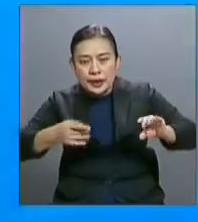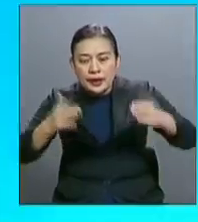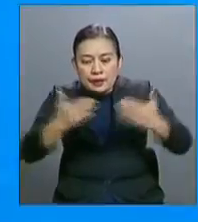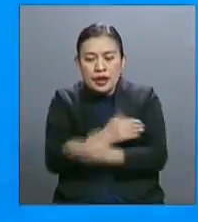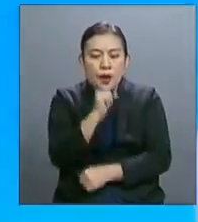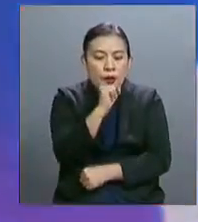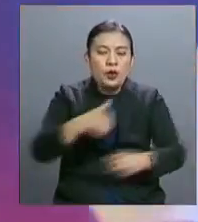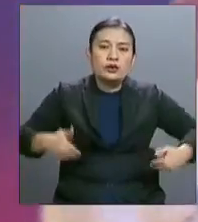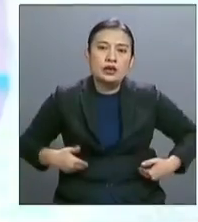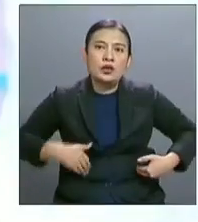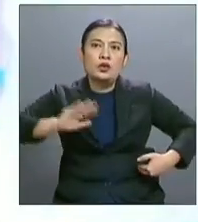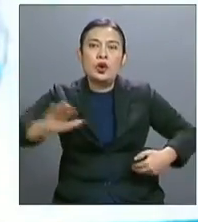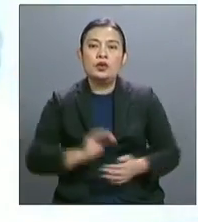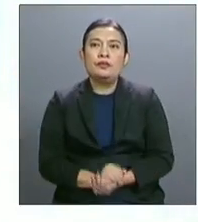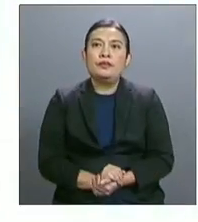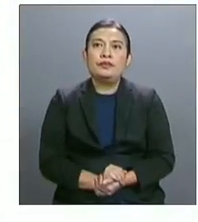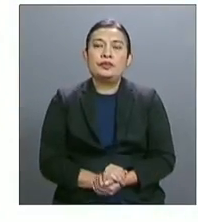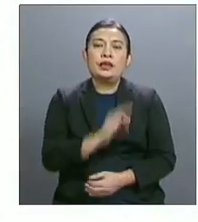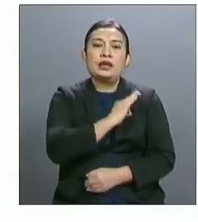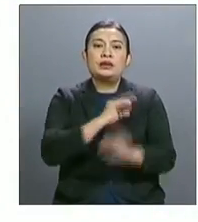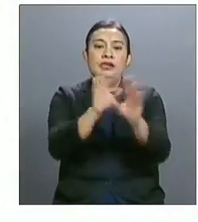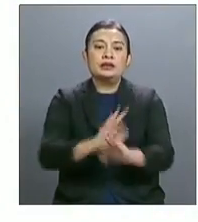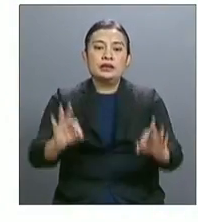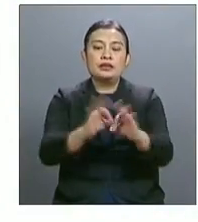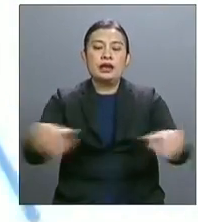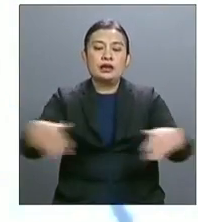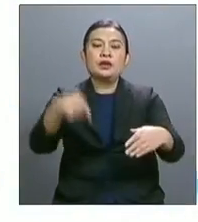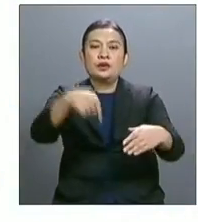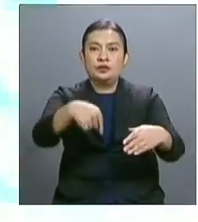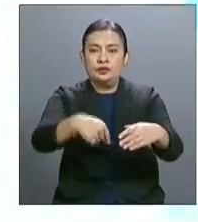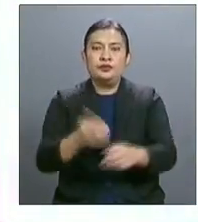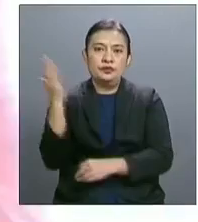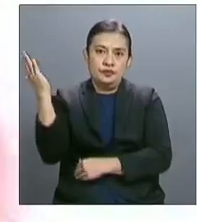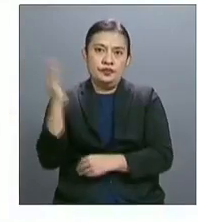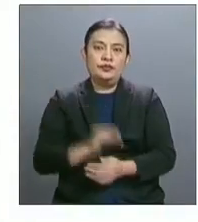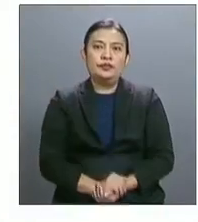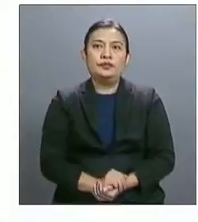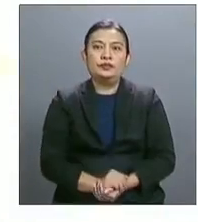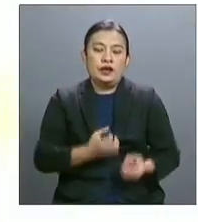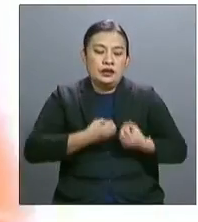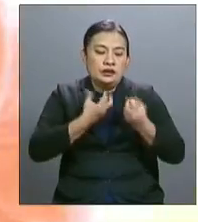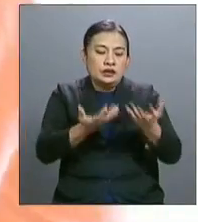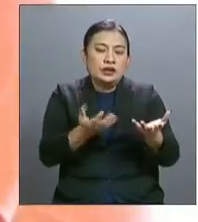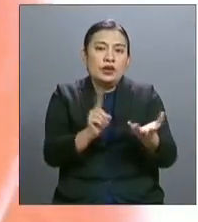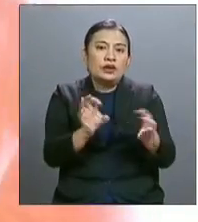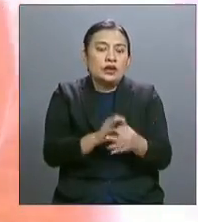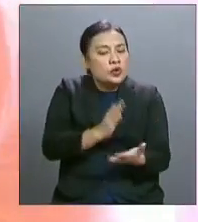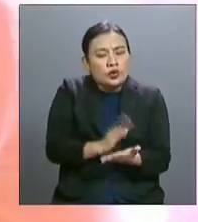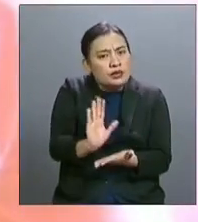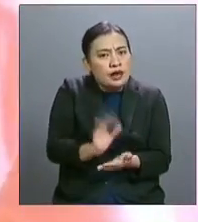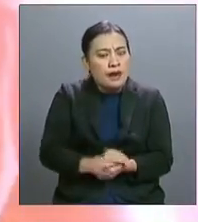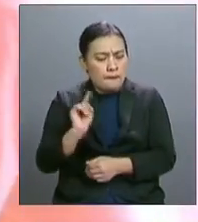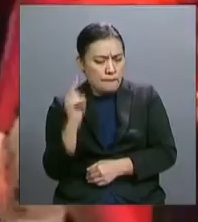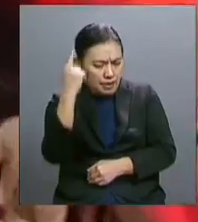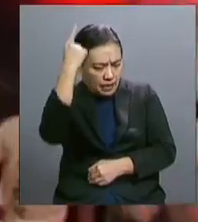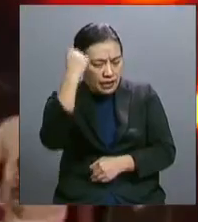ายของชีวิตพ่อดมยังถือเป็นสมาชิกคนสำคัญของวงสปุกนิกปาปิยองกุ๊กสะท้อนความเป็นคนไม่หยุดนิ่งหาสิ่งใหม่ๆ